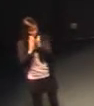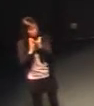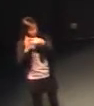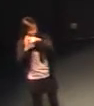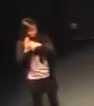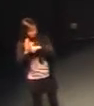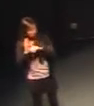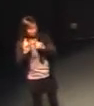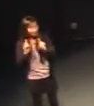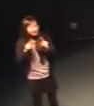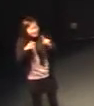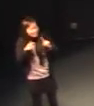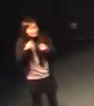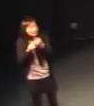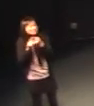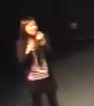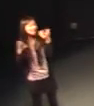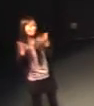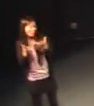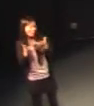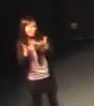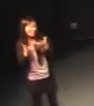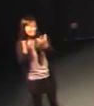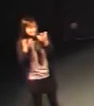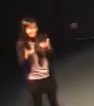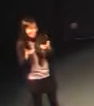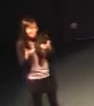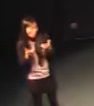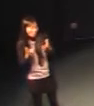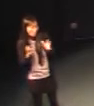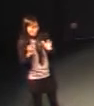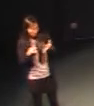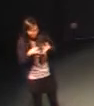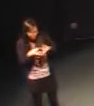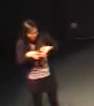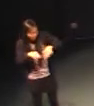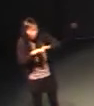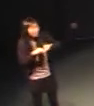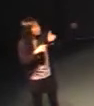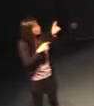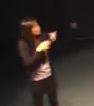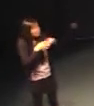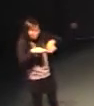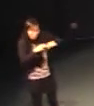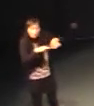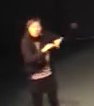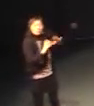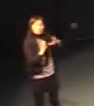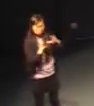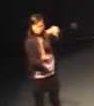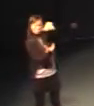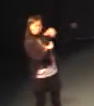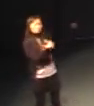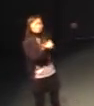que le champ territorial au minimum c'est le 60e degré de latitude sud avec la possibilité